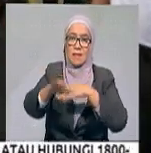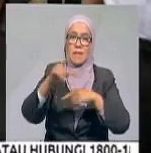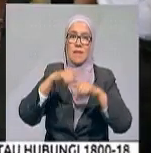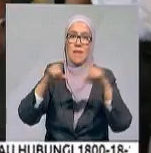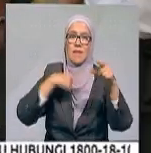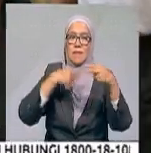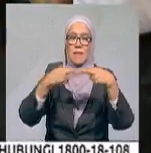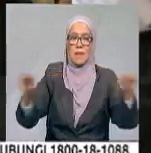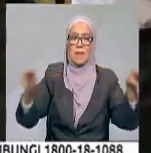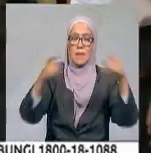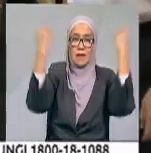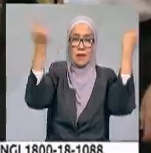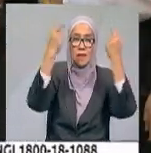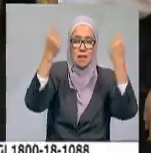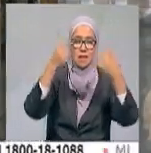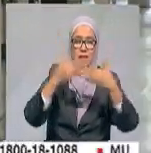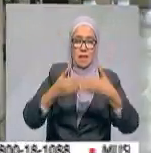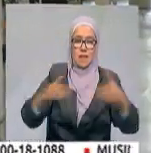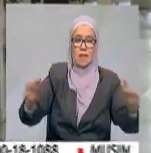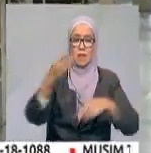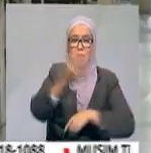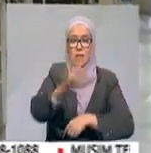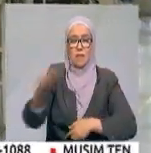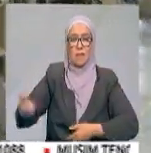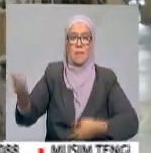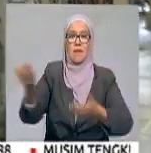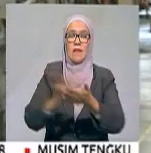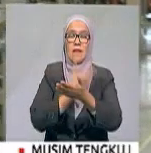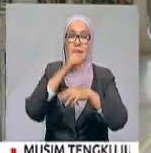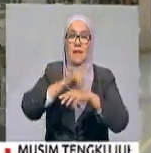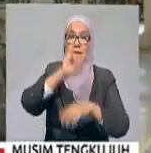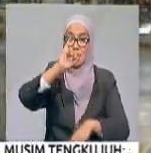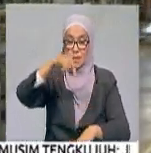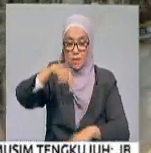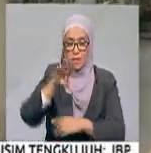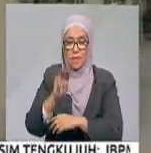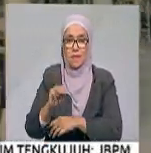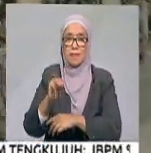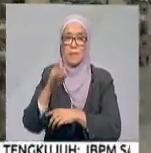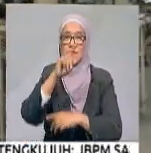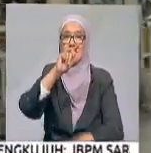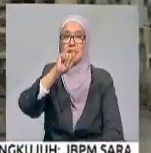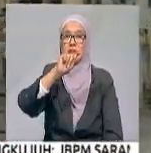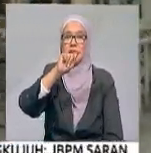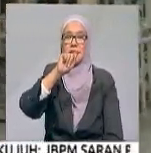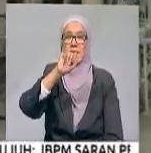melancarkan majlis pembukaan kemudahan baharu di IQM Tanjung Malim, Perak.